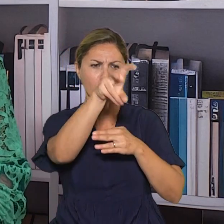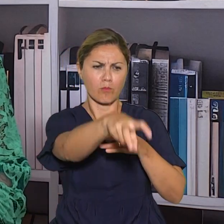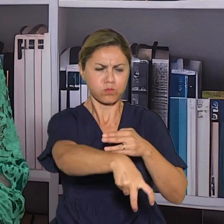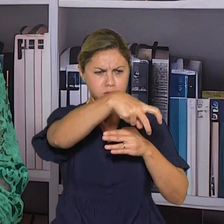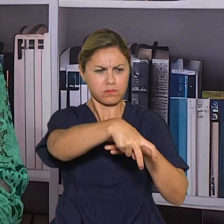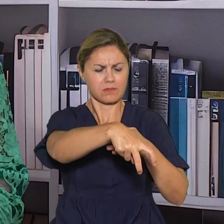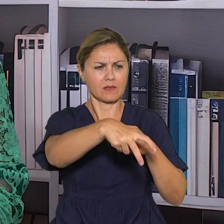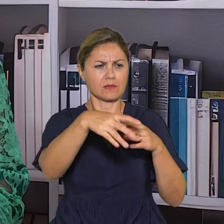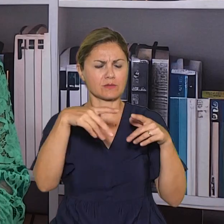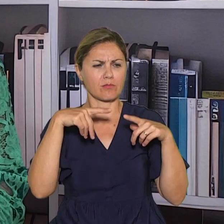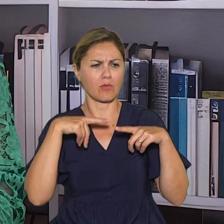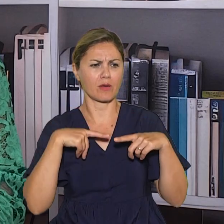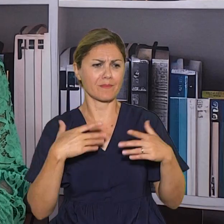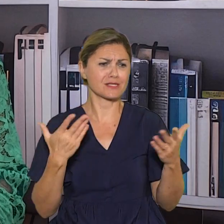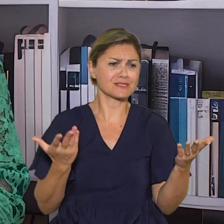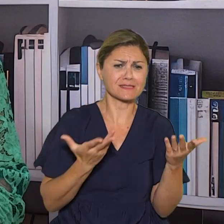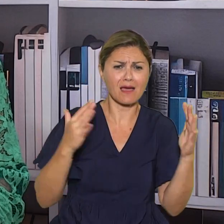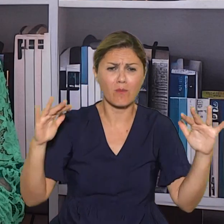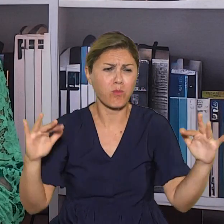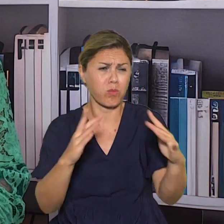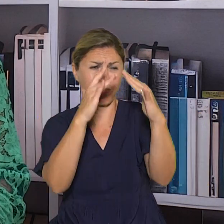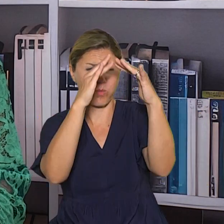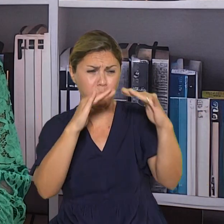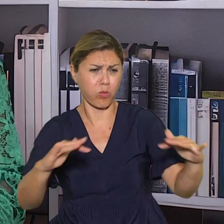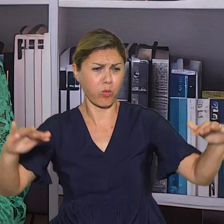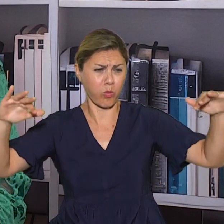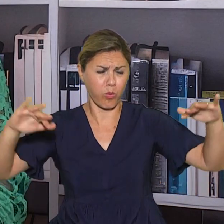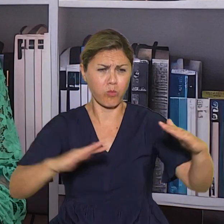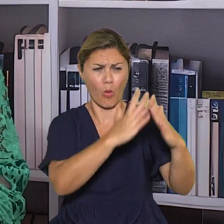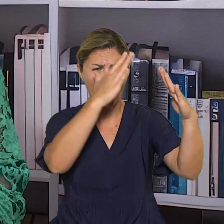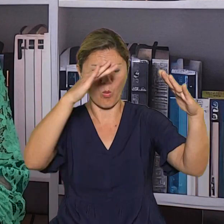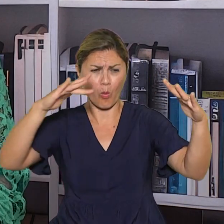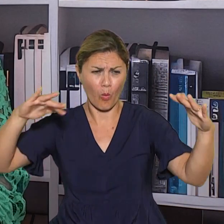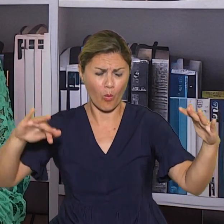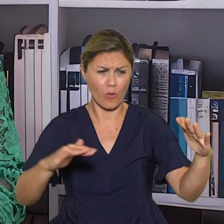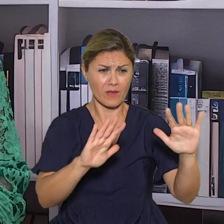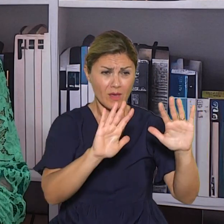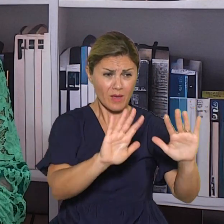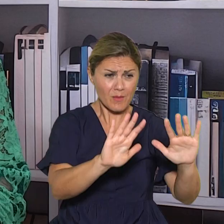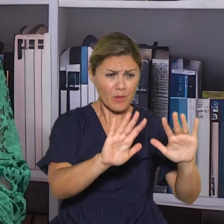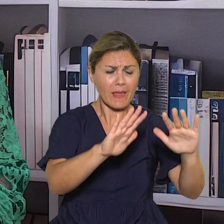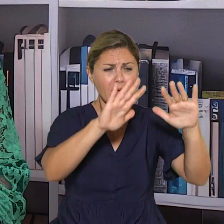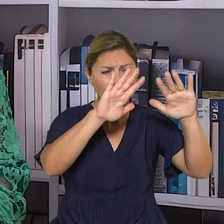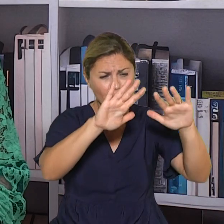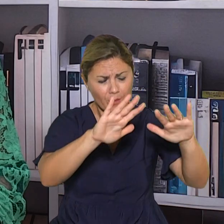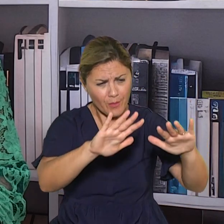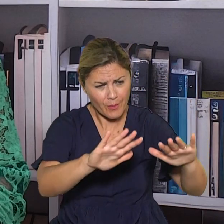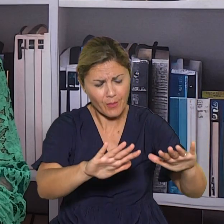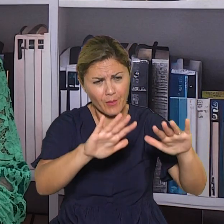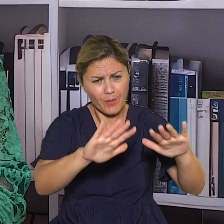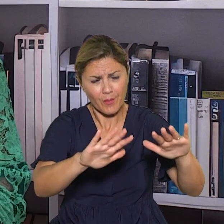bokun počinila. Ča je tebi more moje, ne daj da se jidra lome, hajde fermaj barem